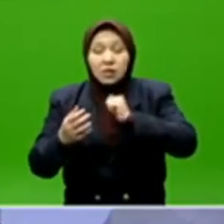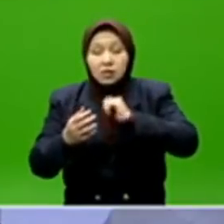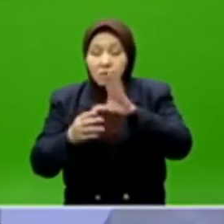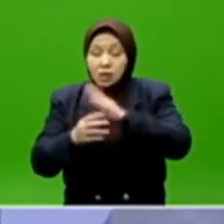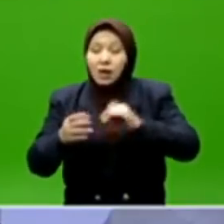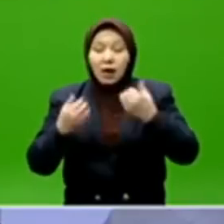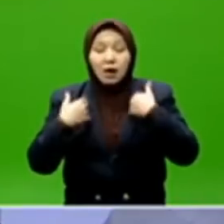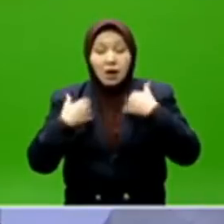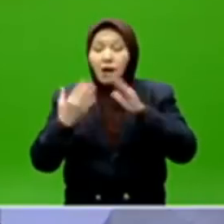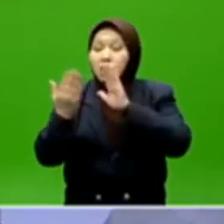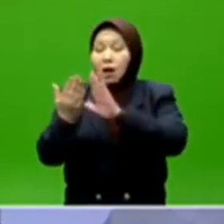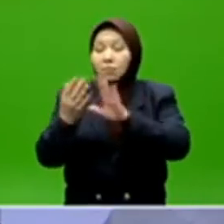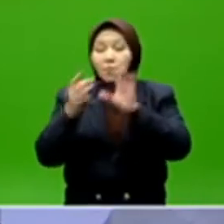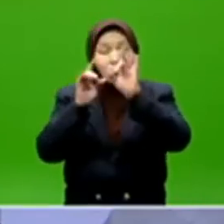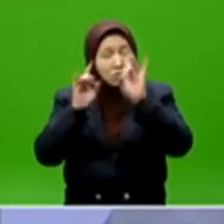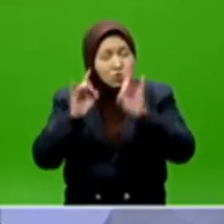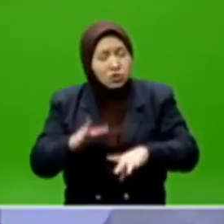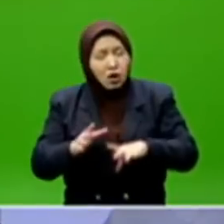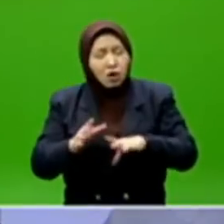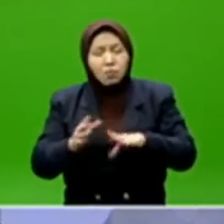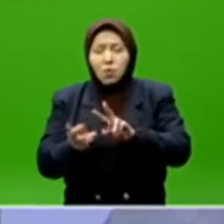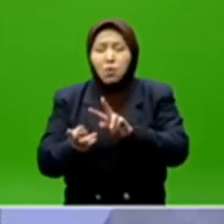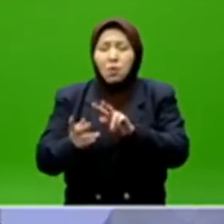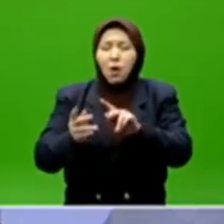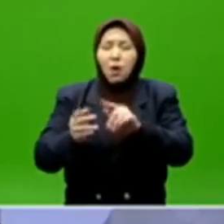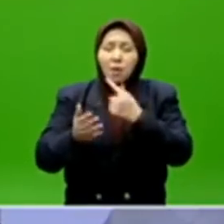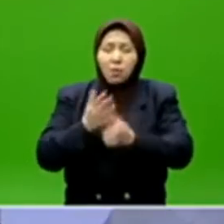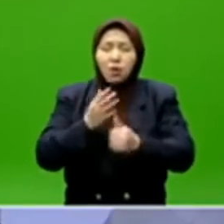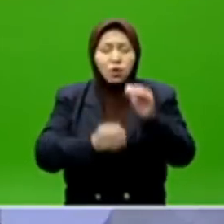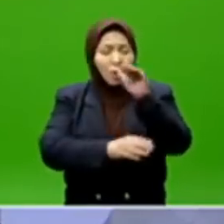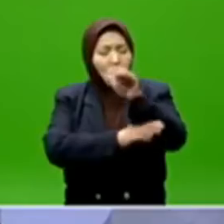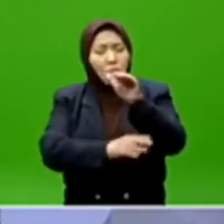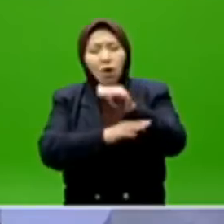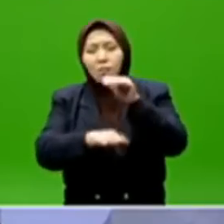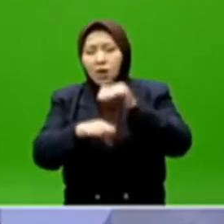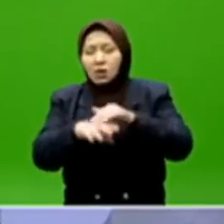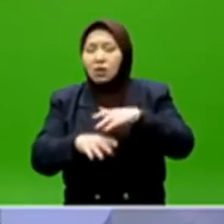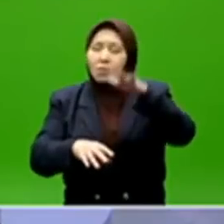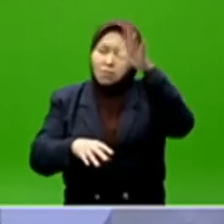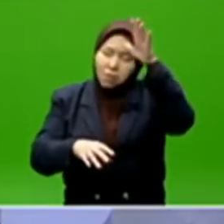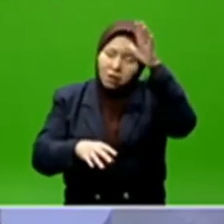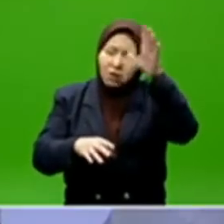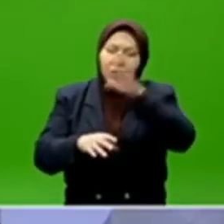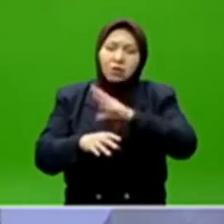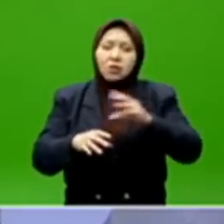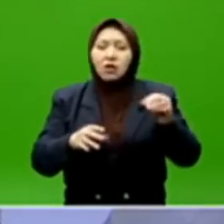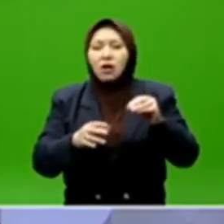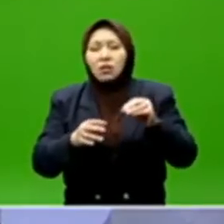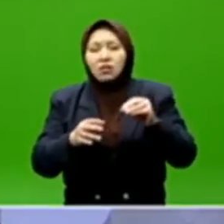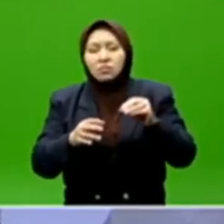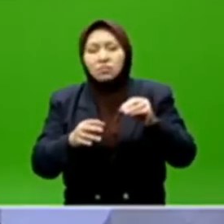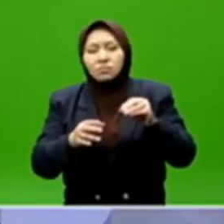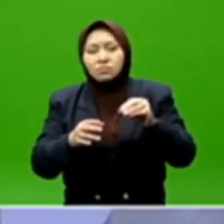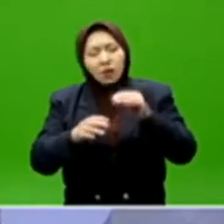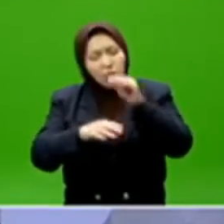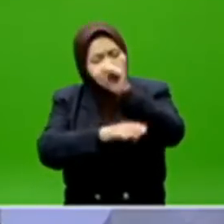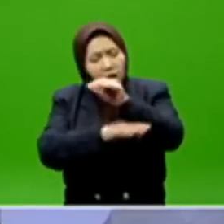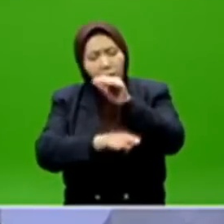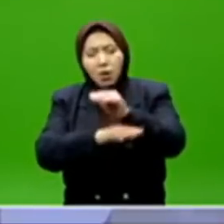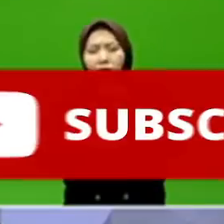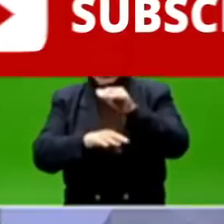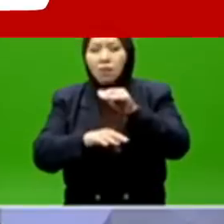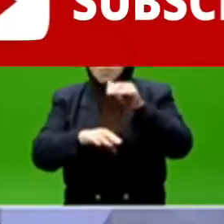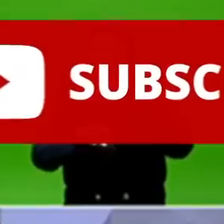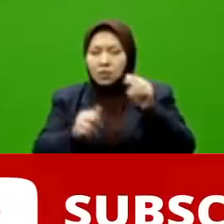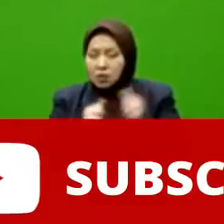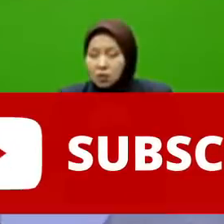ujian, pengorbanan beliau, pengorbanan beliau, dakwah pada ayah dia sehingga dihalau, kemudian dakwah baginda